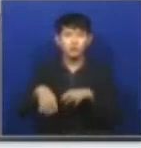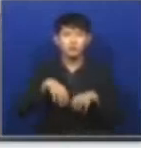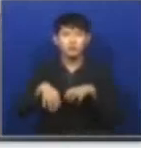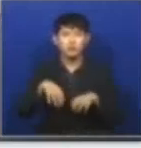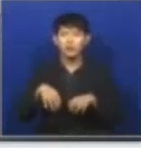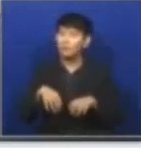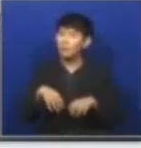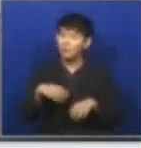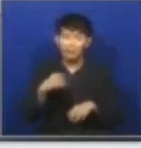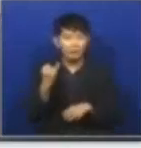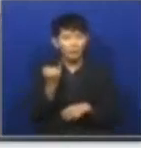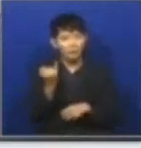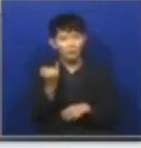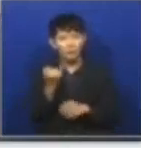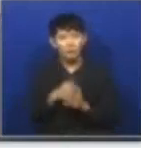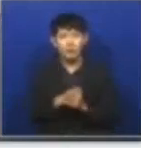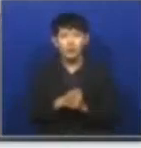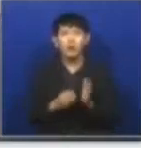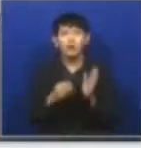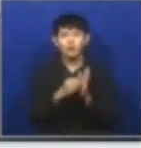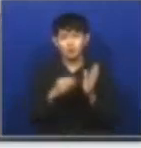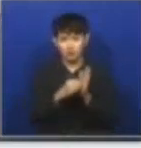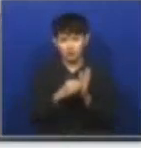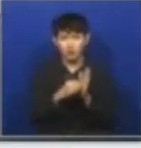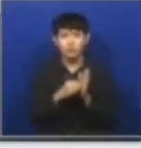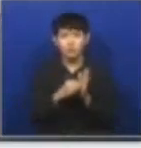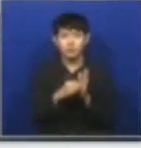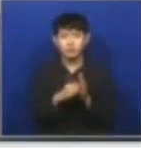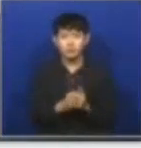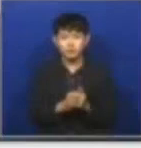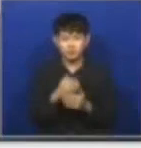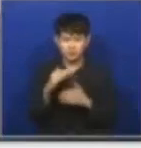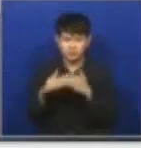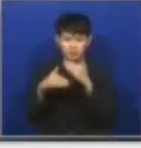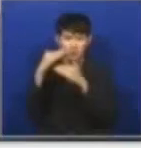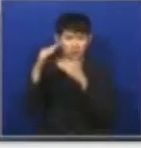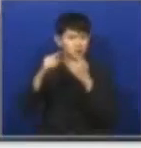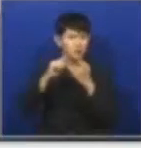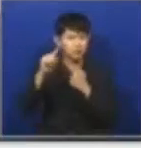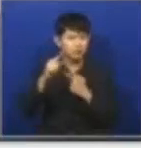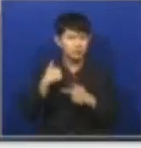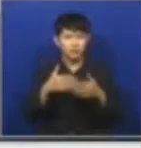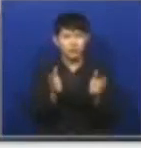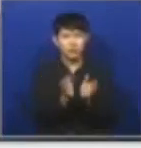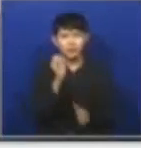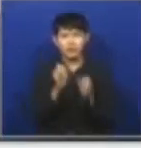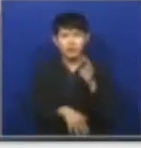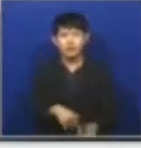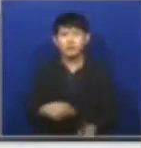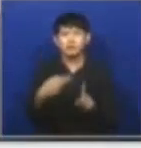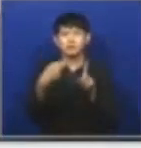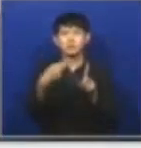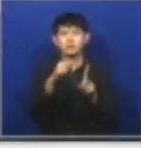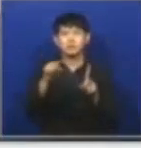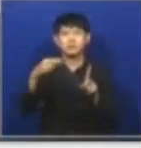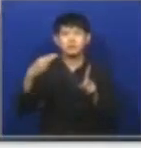ได้ครับจากกรุงเทพมหานครเมืองเจริญที่สุดมีขยะประมาณ 10,000 ถึง